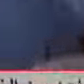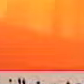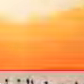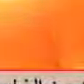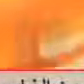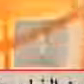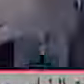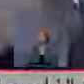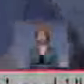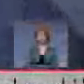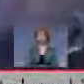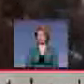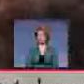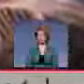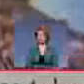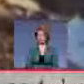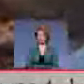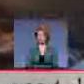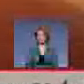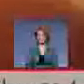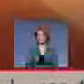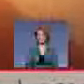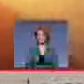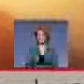هما مثلا قاعدين بره بيفطروا مع بعض، فجأة لقوا البيت ولع.